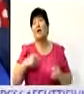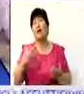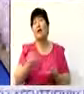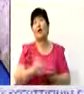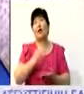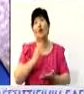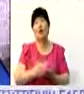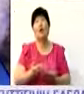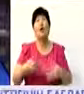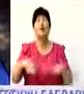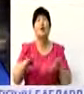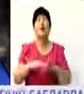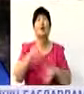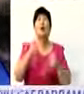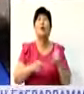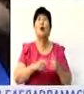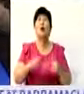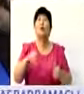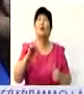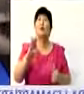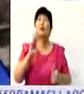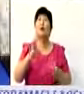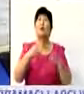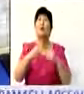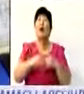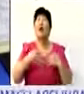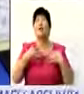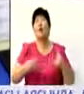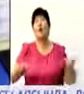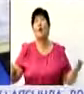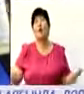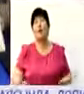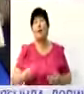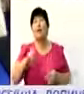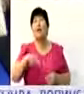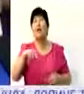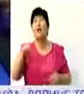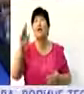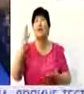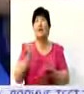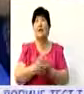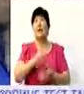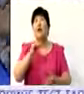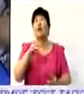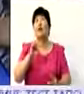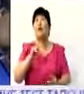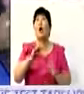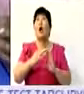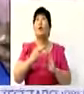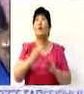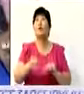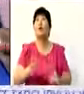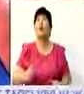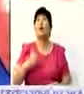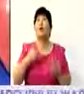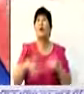отырмыз. Сондай ақ байқау барысында Тұрабаевтар жанұясы салауатты отбасы номинациясын иеленсе, Қарауылтөбе ауылдық округінің